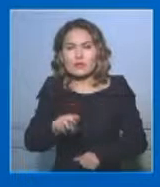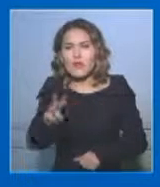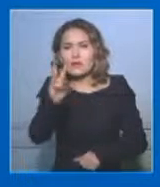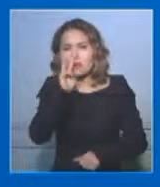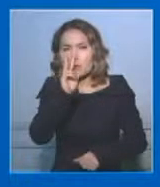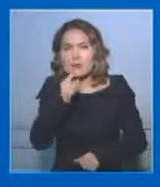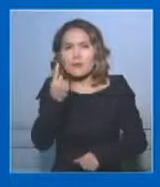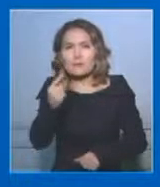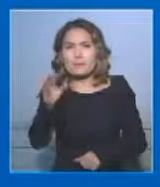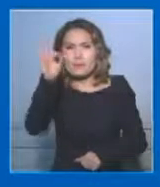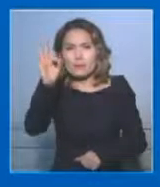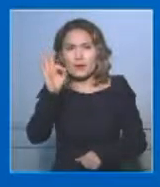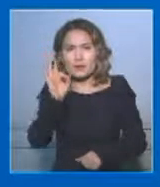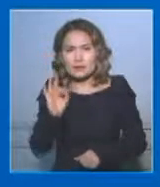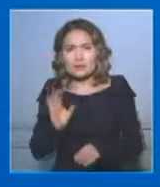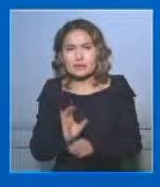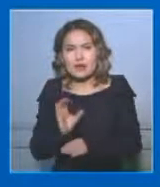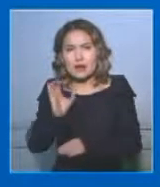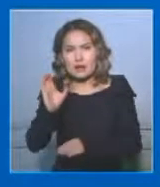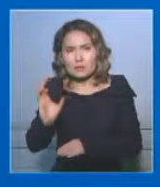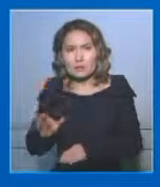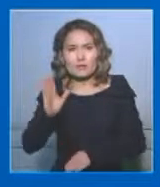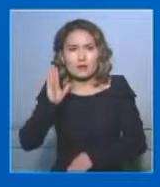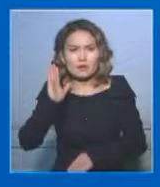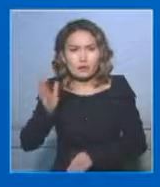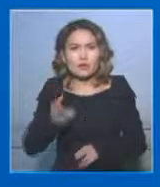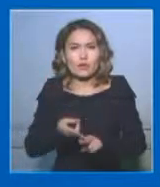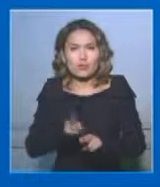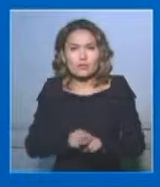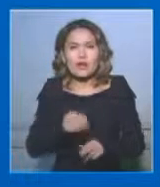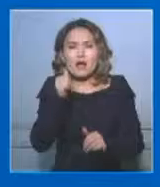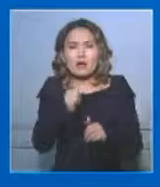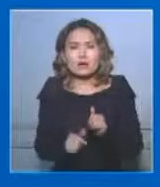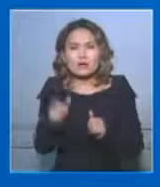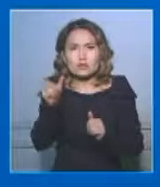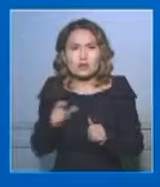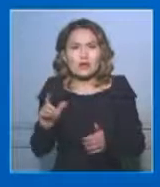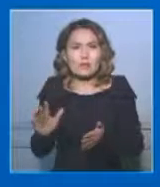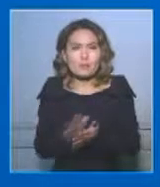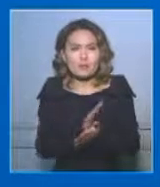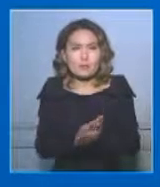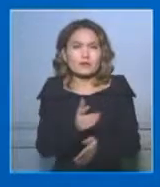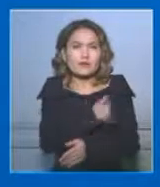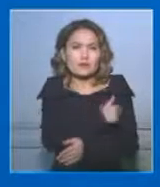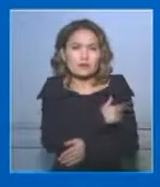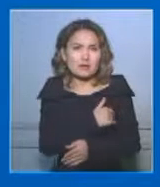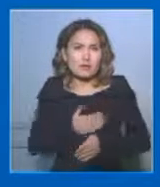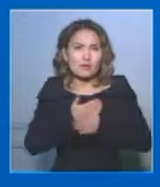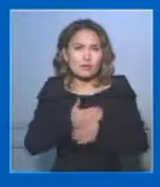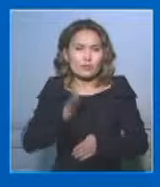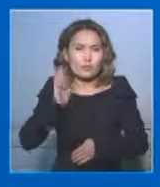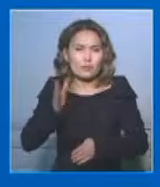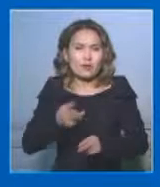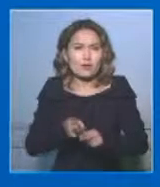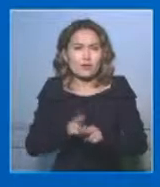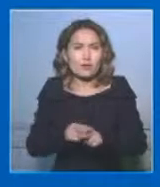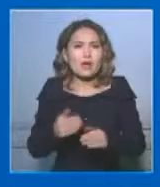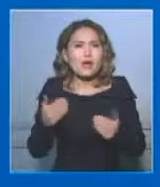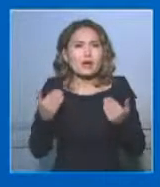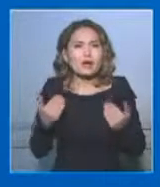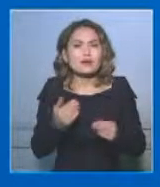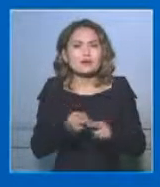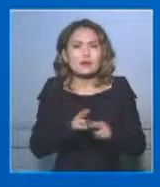үшін де және компанияларға да ауыртпашылық алып келмейді. Себебі пайыздық мөлшері төмен. Мемлекет балалар мен студенттерге, үй шаруасындағы